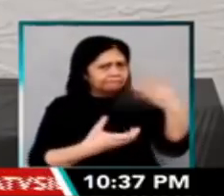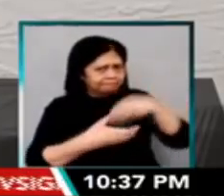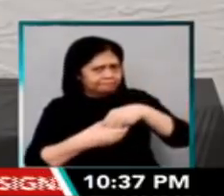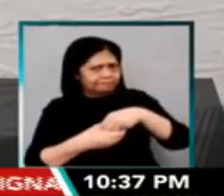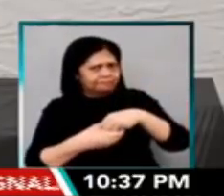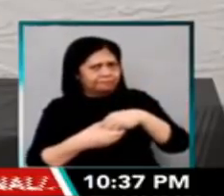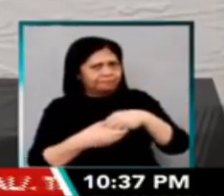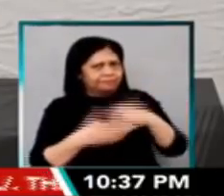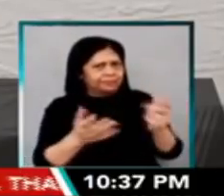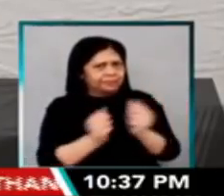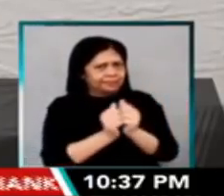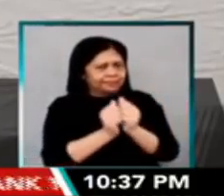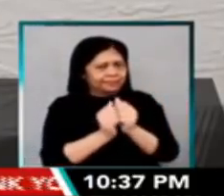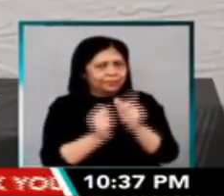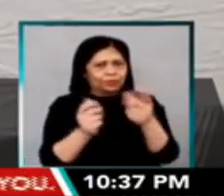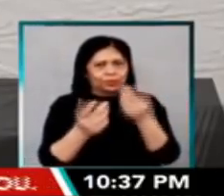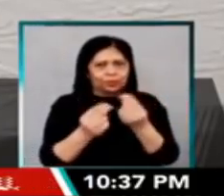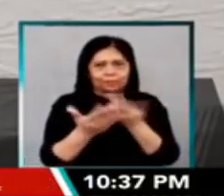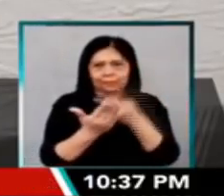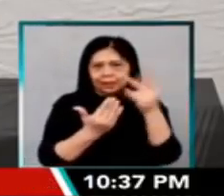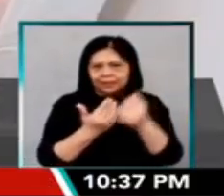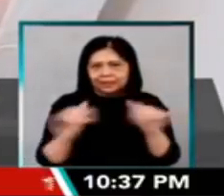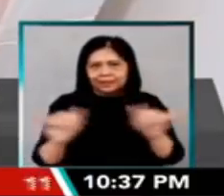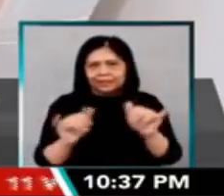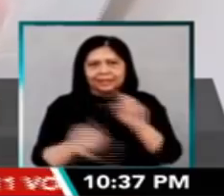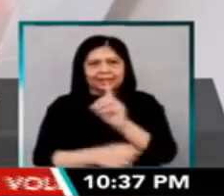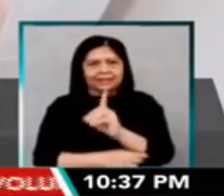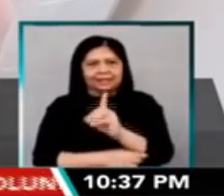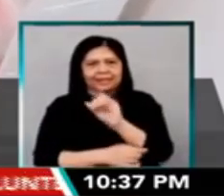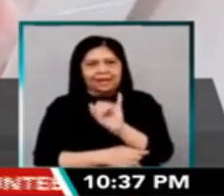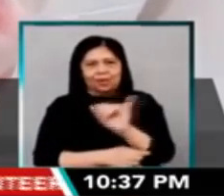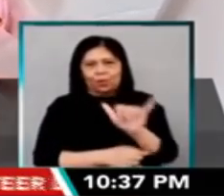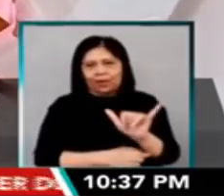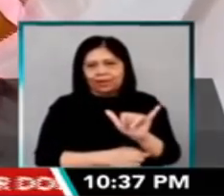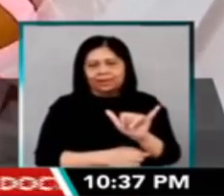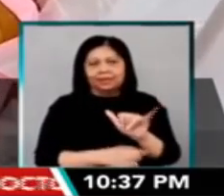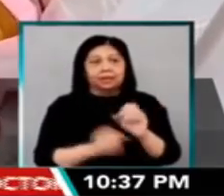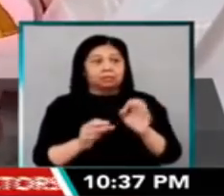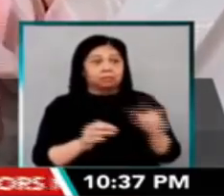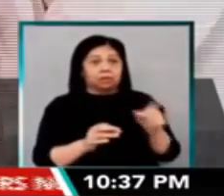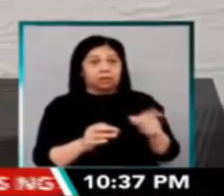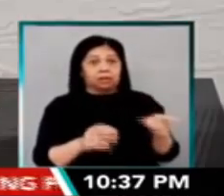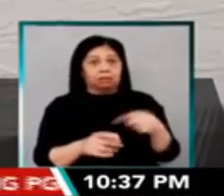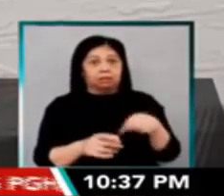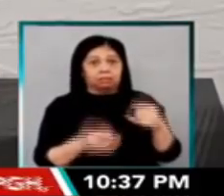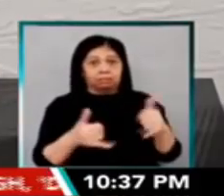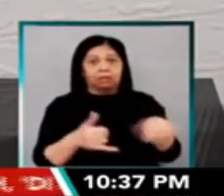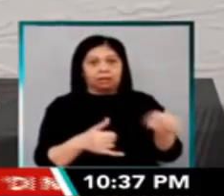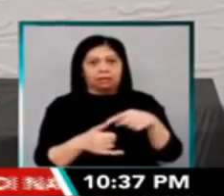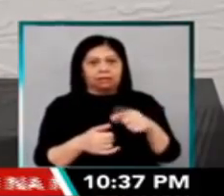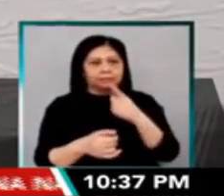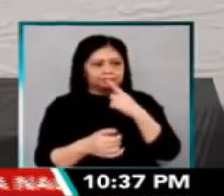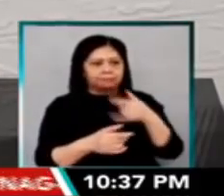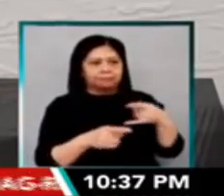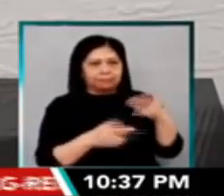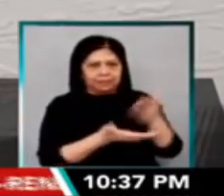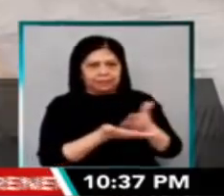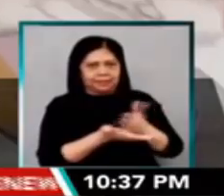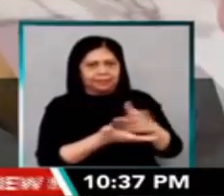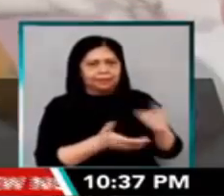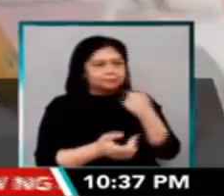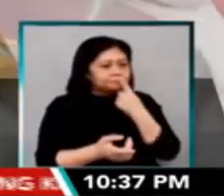gagawa kayo ng mga projects na ganyan, mga DIYs. Kung sila rin naman kasi yung maglalaro eh. Bali, isama nyo sila dun sa